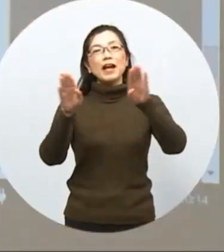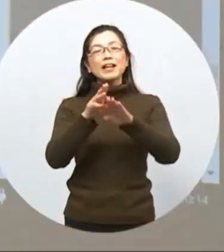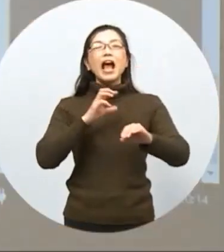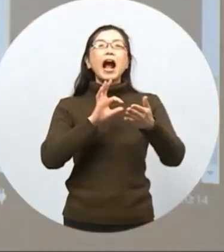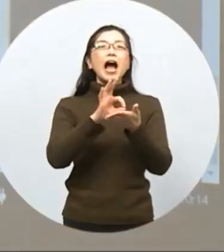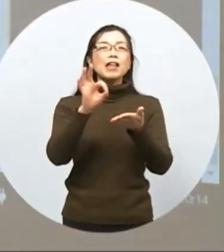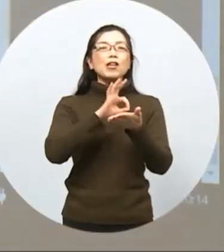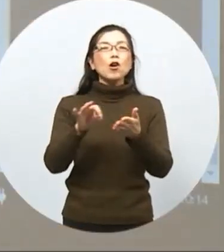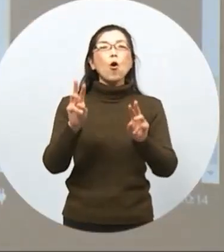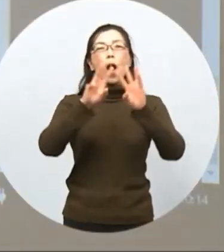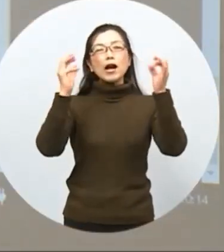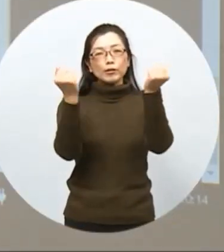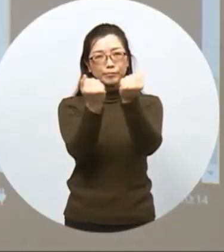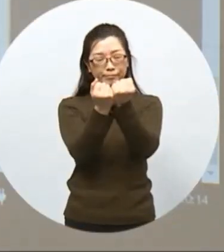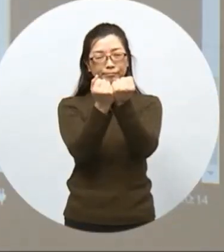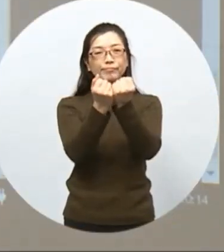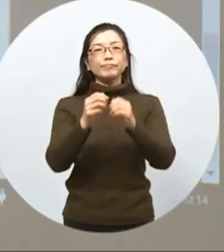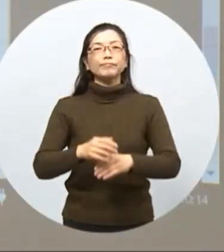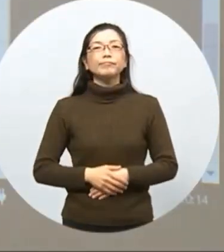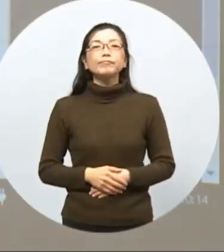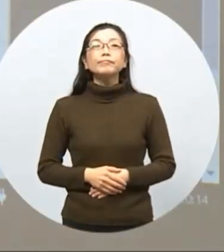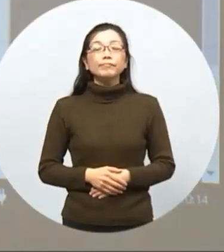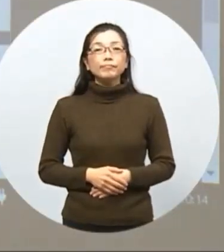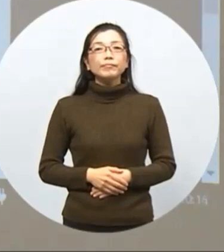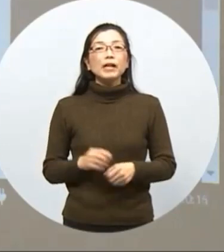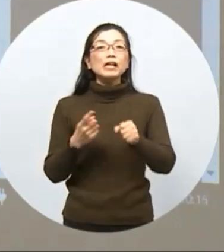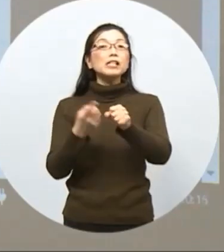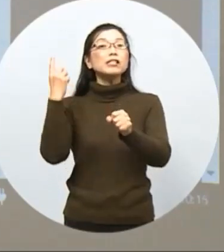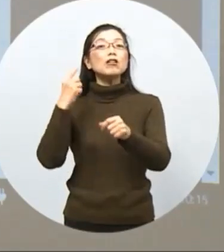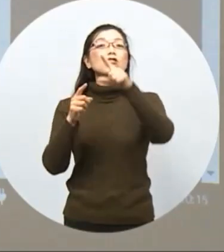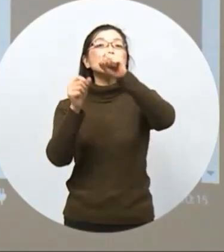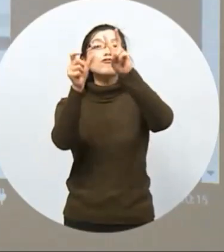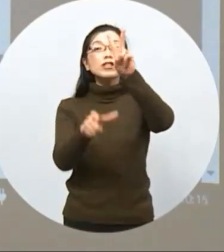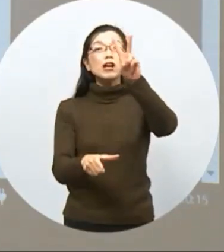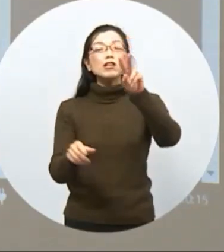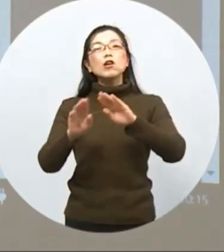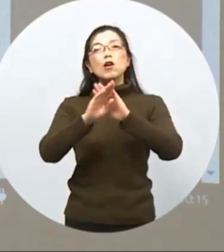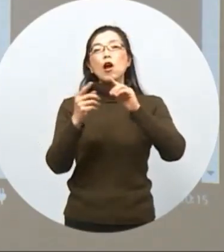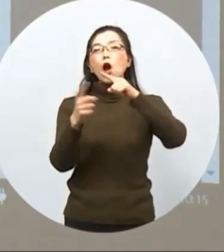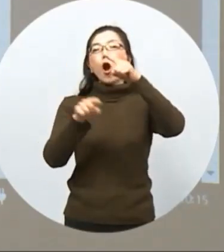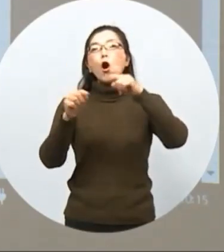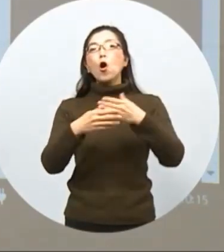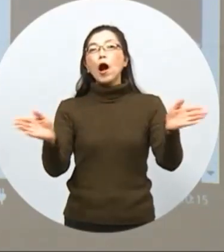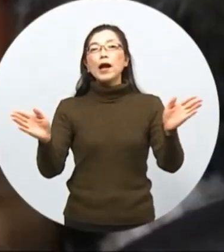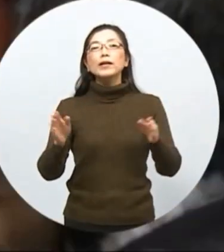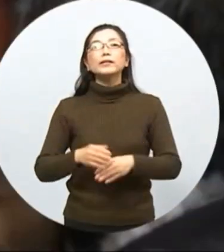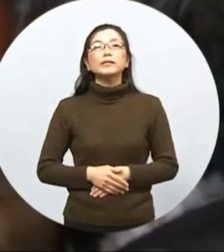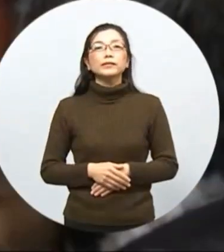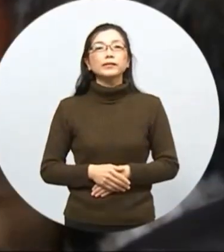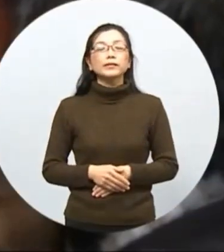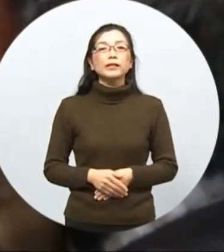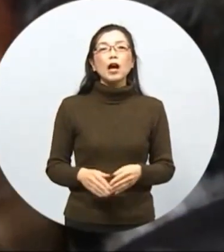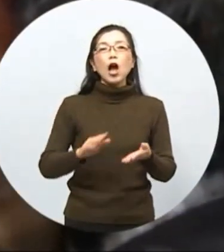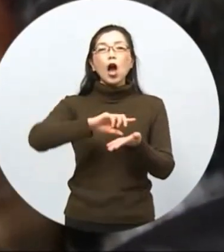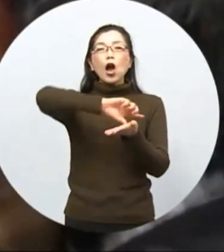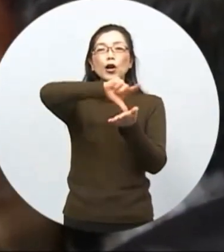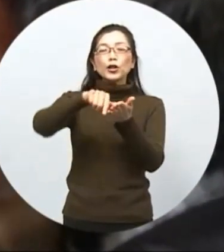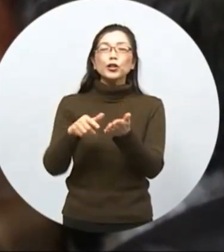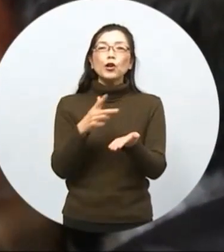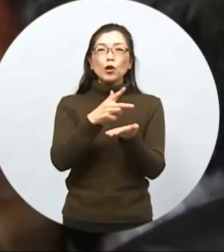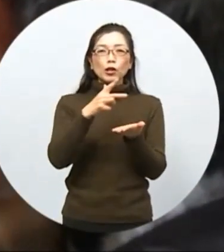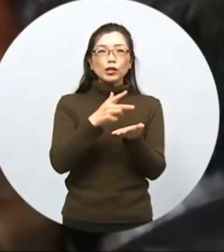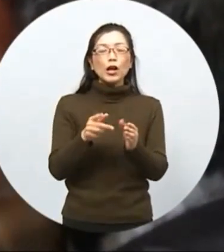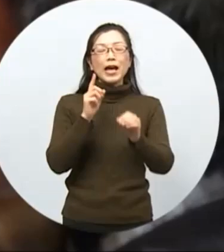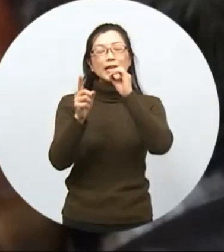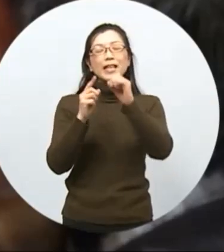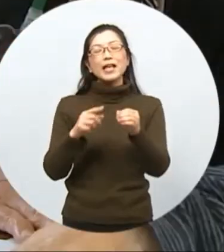ップ。このワークショップは昨年12月に公開された郷土資料デジタルライブラリーを利